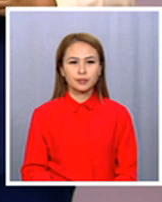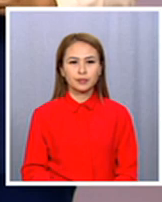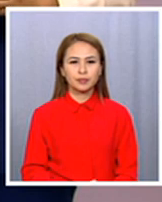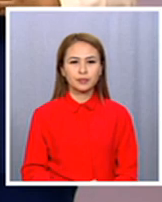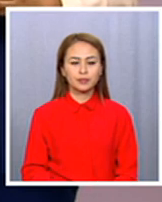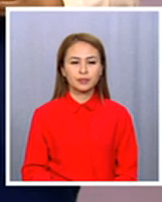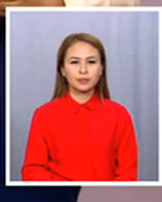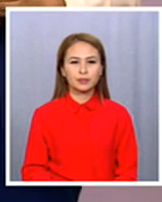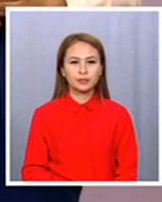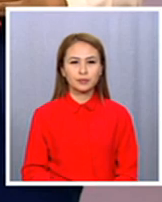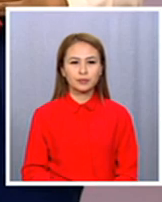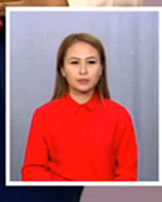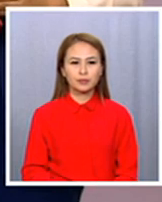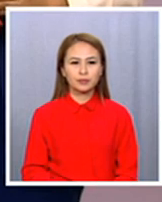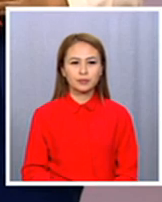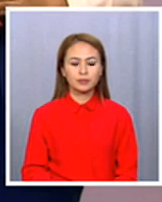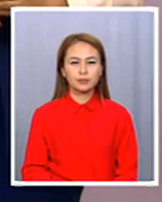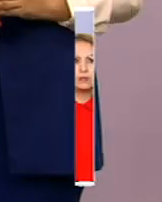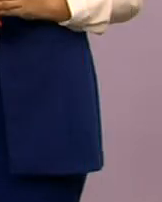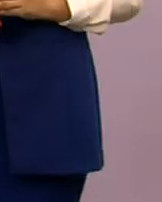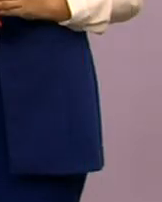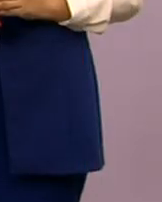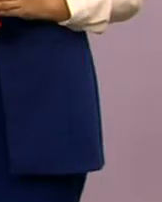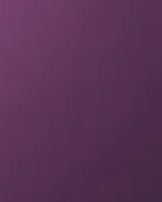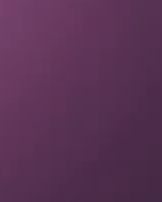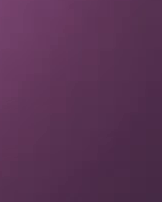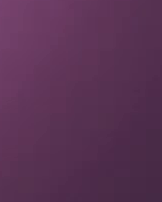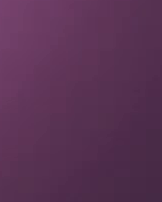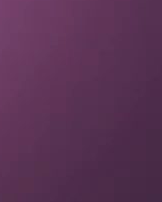аяқталды. Келесі кездескенше сау болыңдар, балалар.